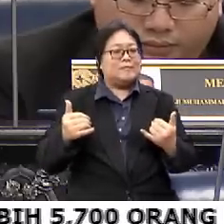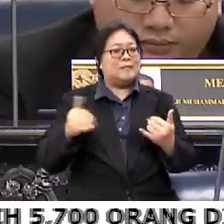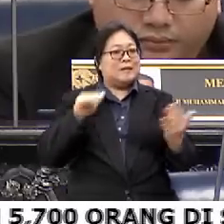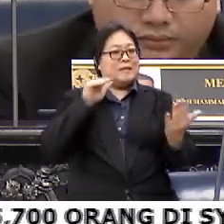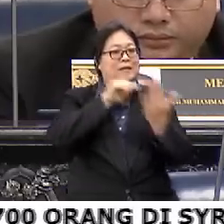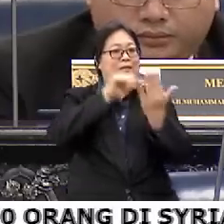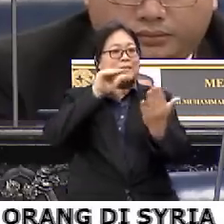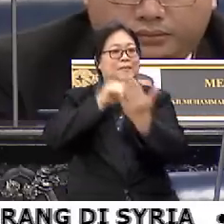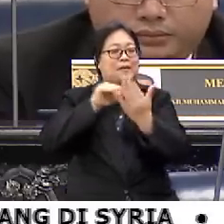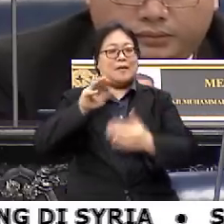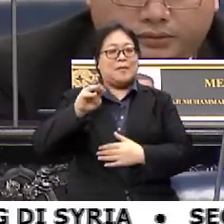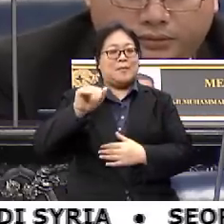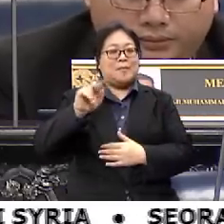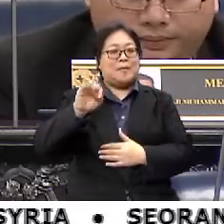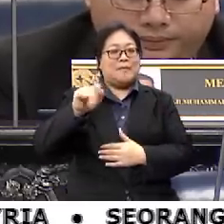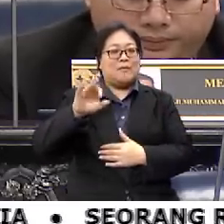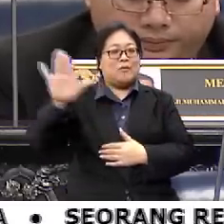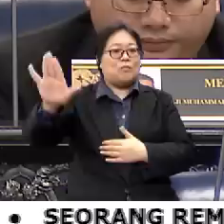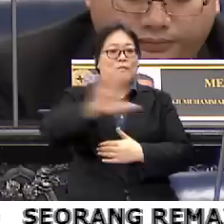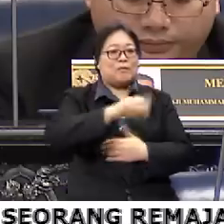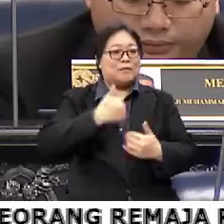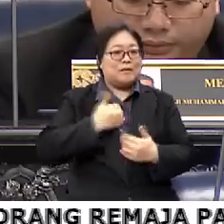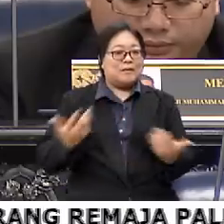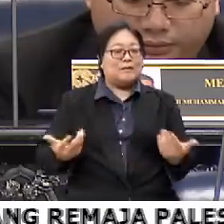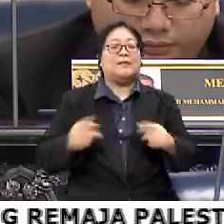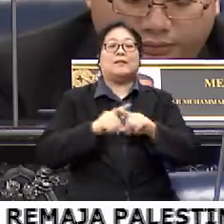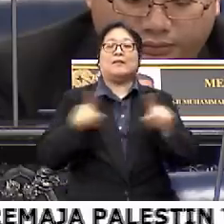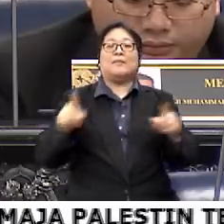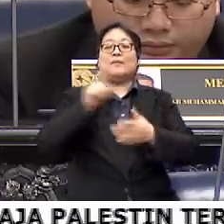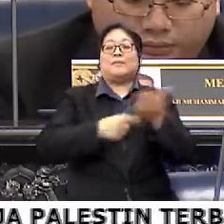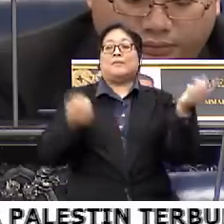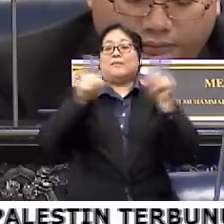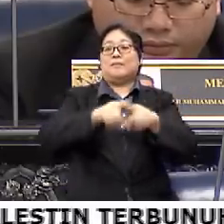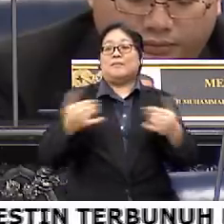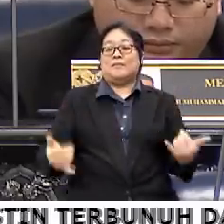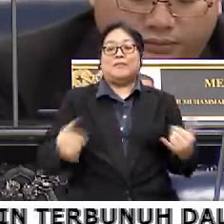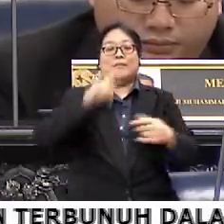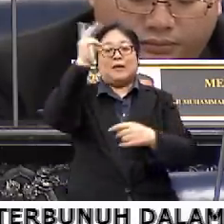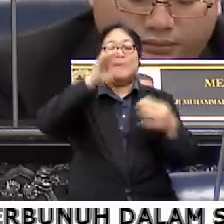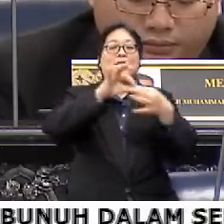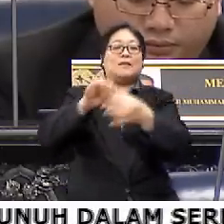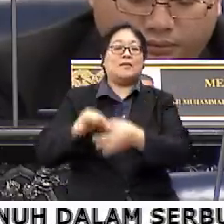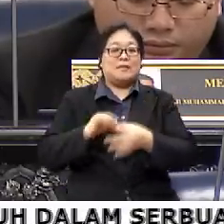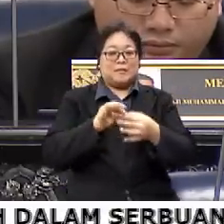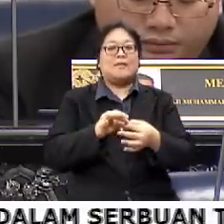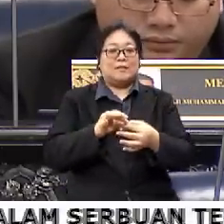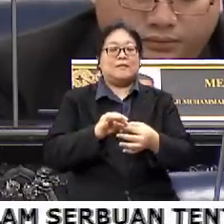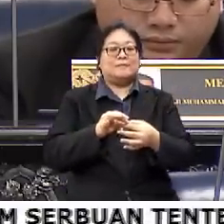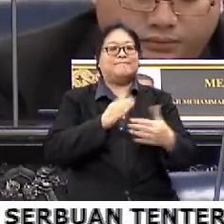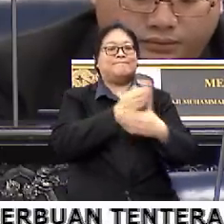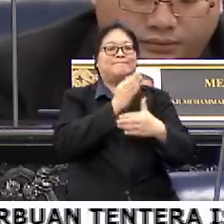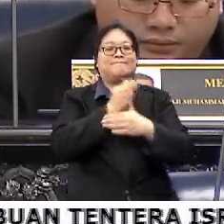menyekat manifesto yang mereka sendiri perjuangkan? Namun, apa yang berlaku hari ini, kerajaan campuran telah mengenakan